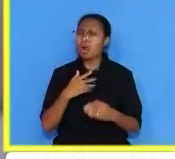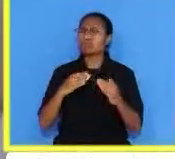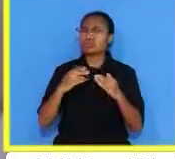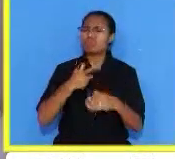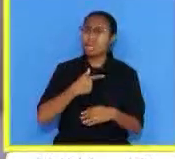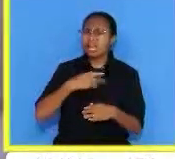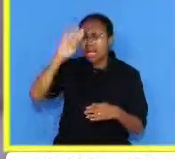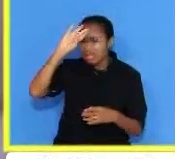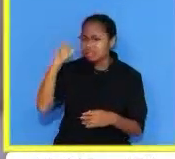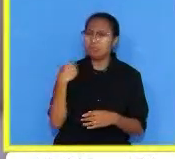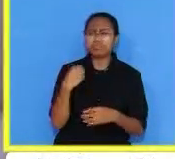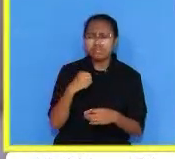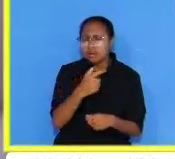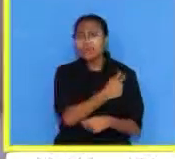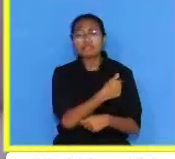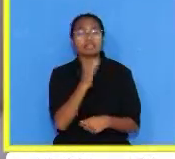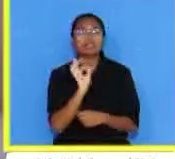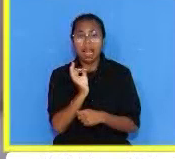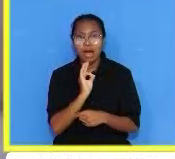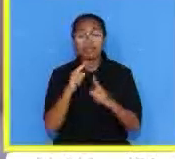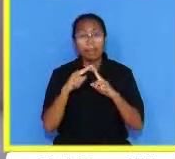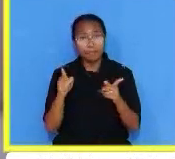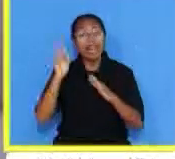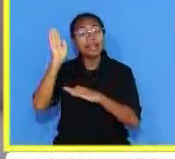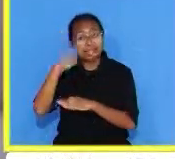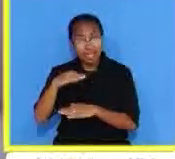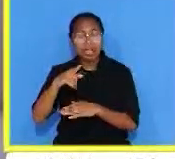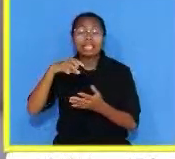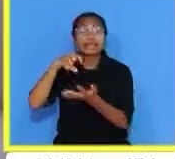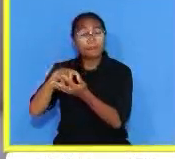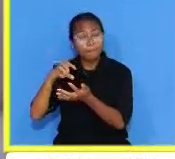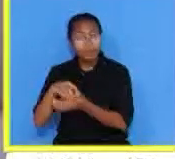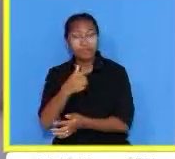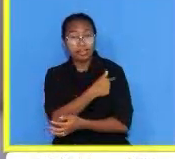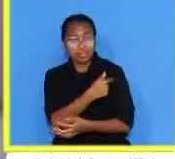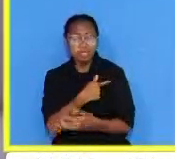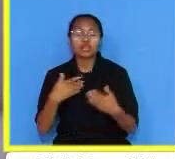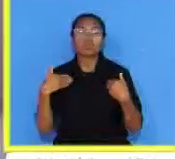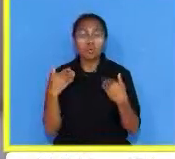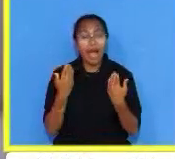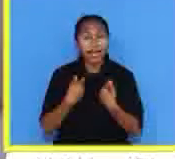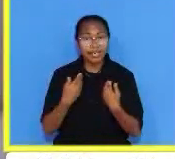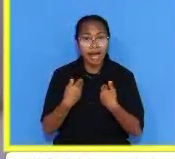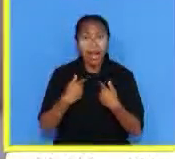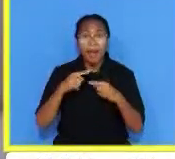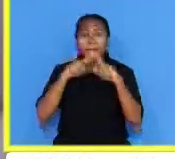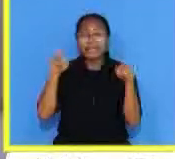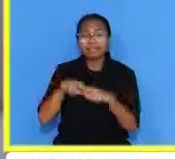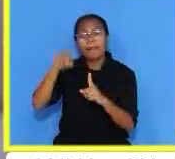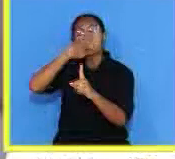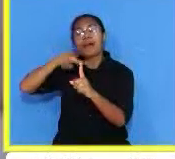saya tidak bisa divaksin. Tetapi nanti di tempat vaksinasi akan ada meja